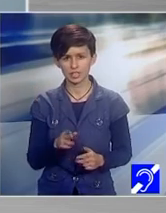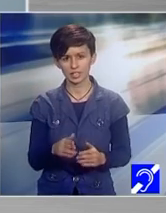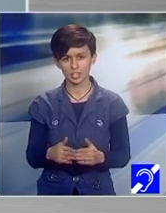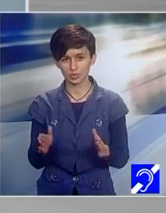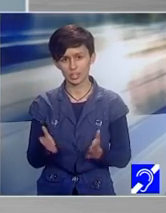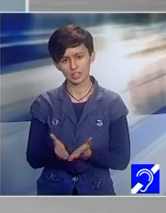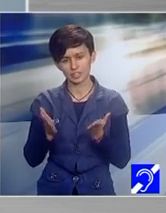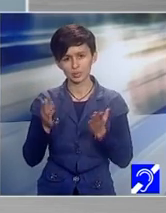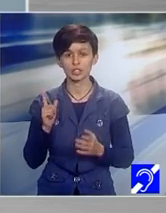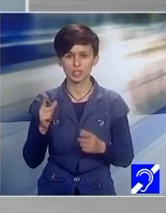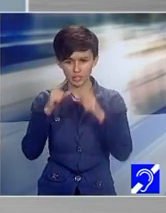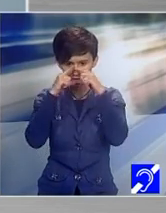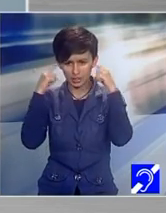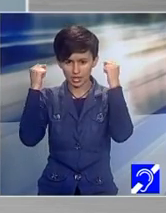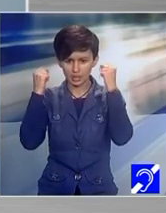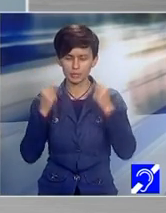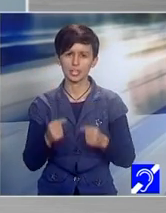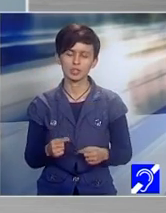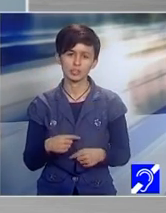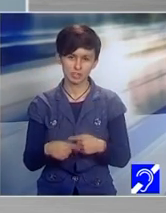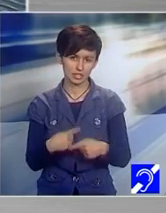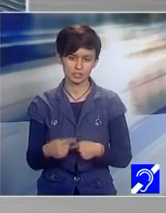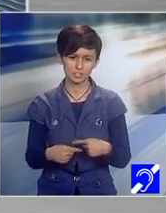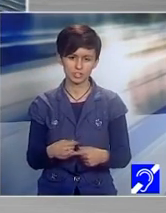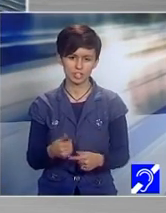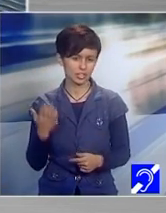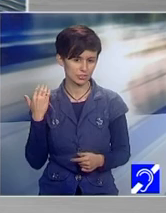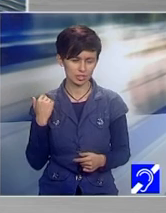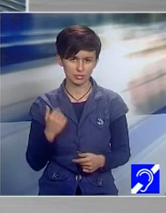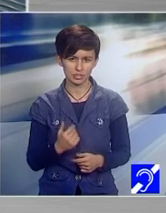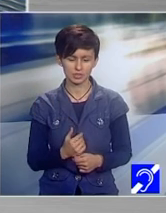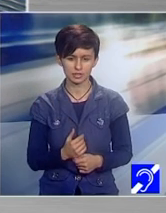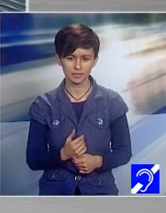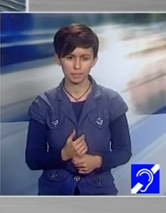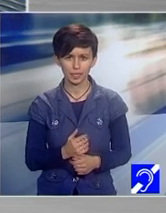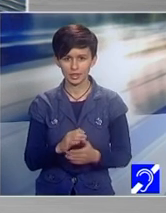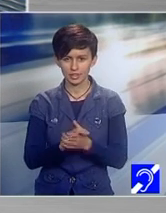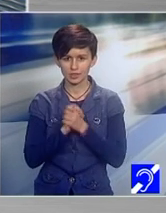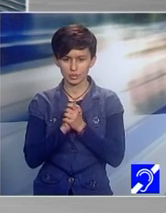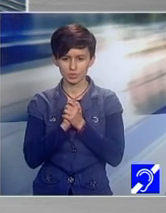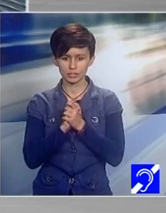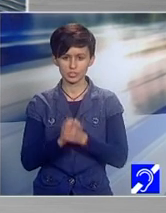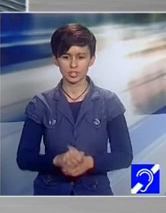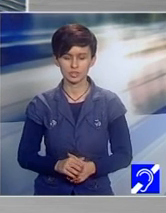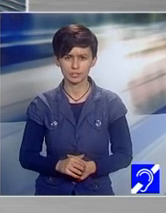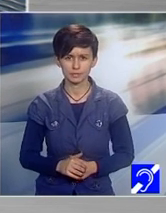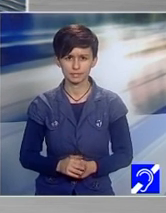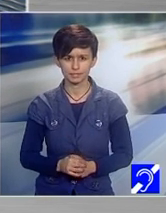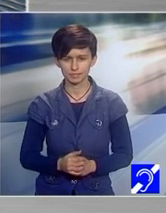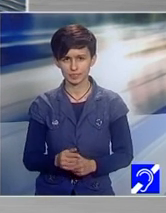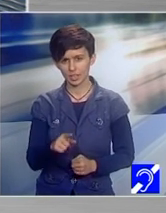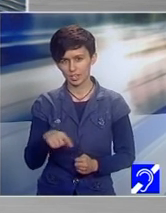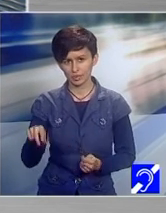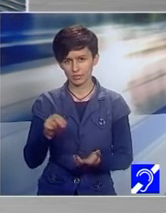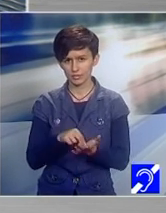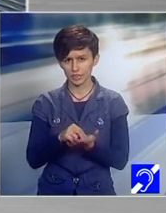dar balul s-a ținut. Și a fost un succes. Ce v-ați propus? Din toate punctele de